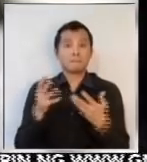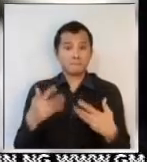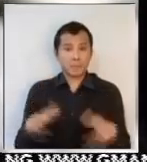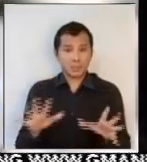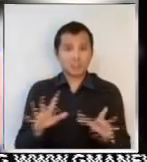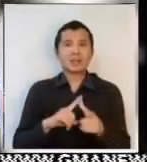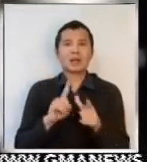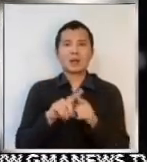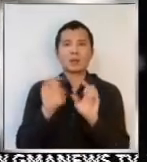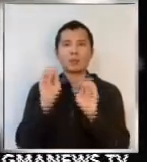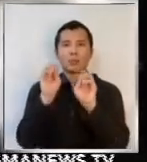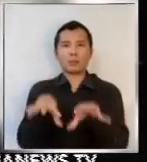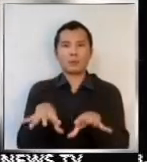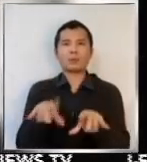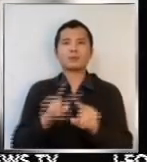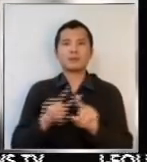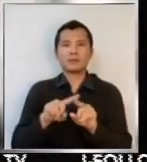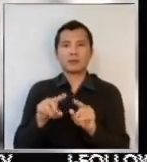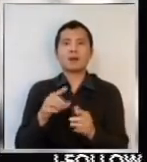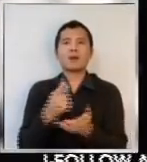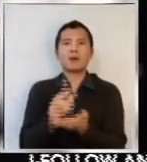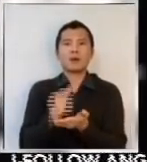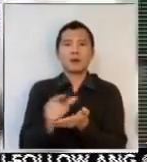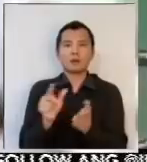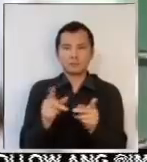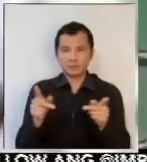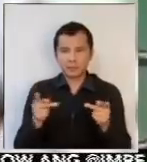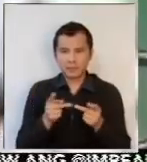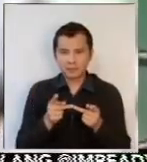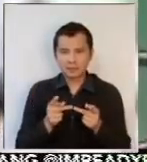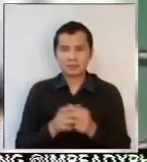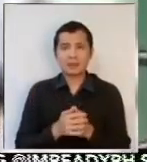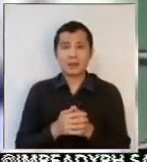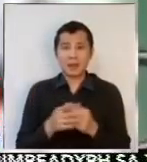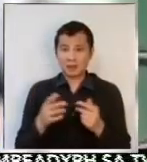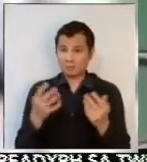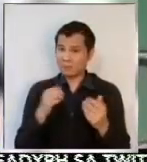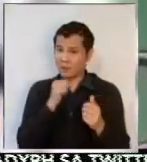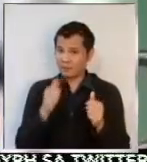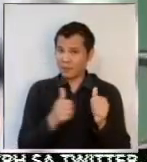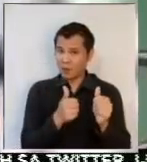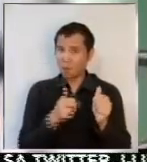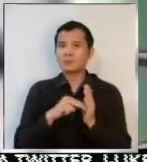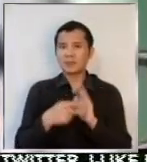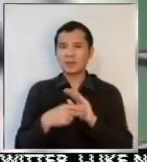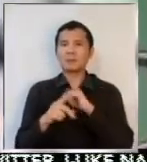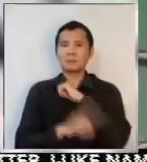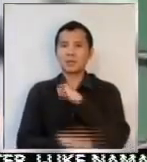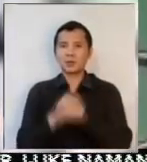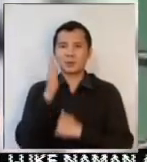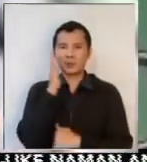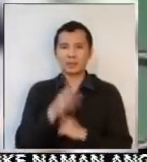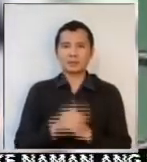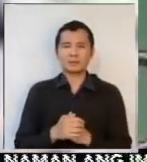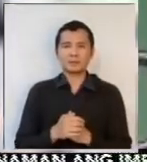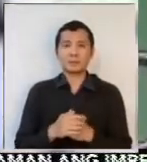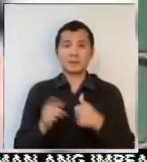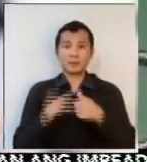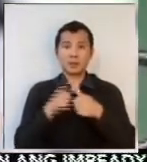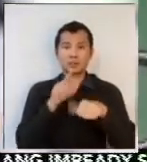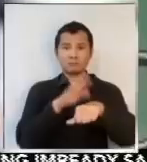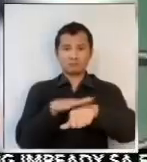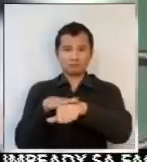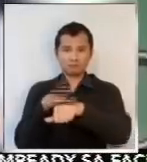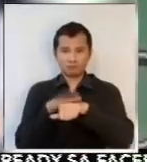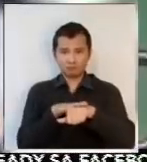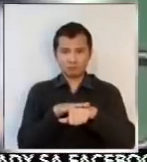Ang hindi susunod ay may karampatang parusa. We issue warnings. Kapag hindi ka pa rin sumunod, we will